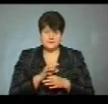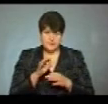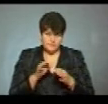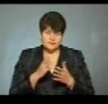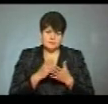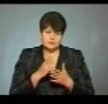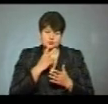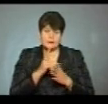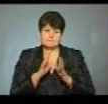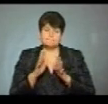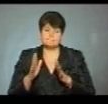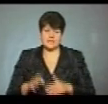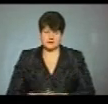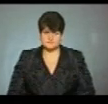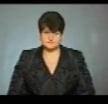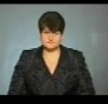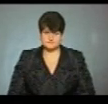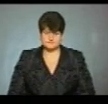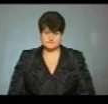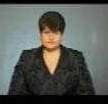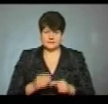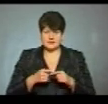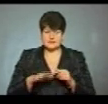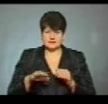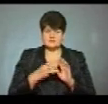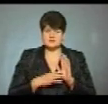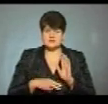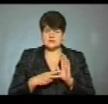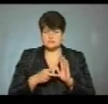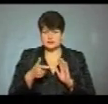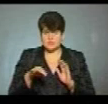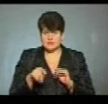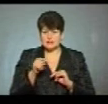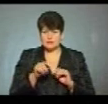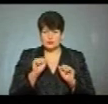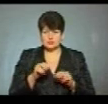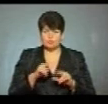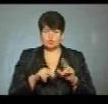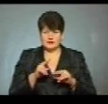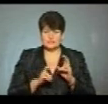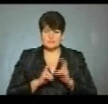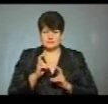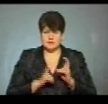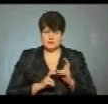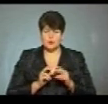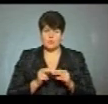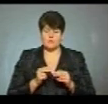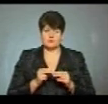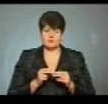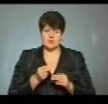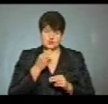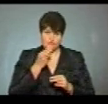би виглядати парк. Є ділянка 87 гектарів, на якій можна будувати підприємства, підприємства харчової промисловості,